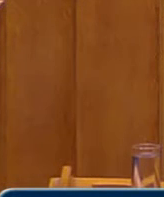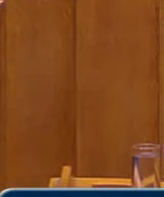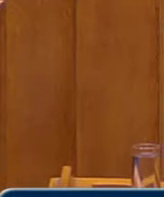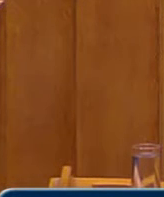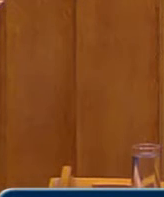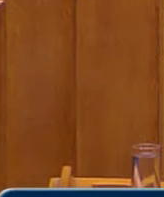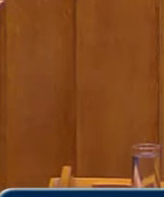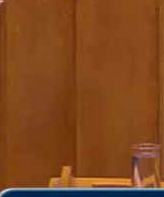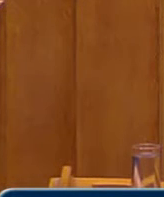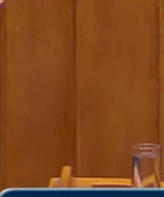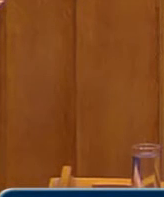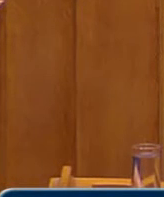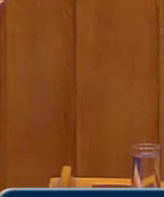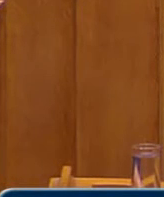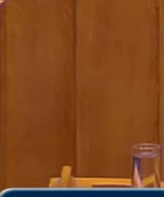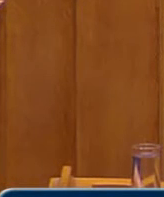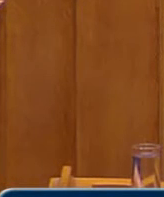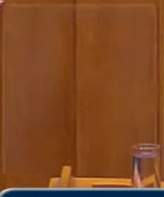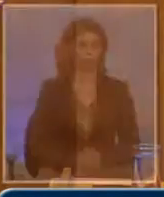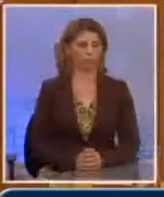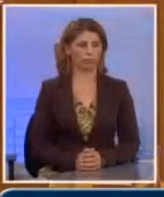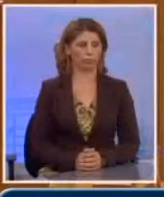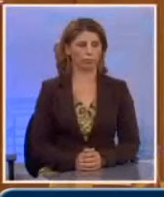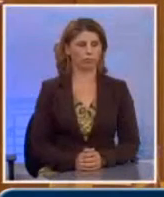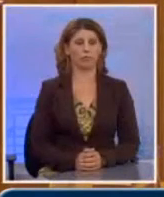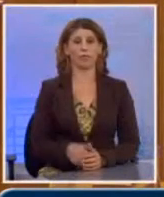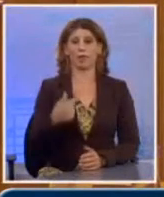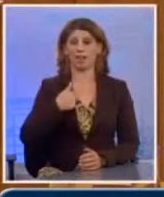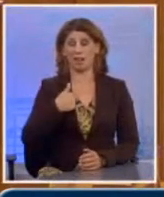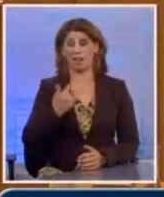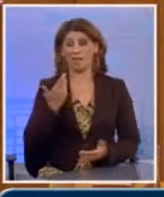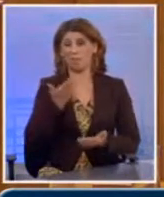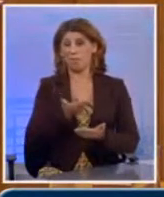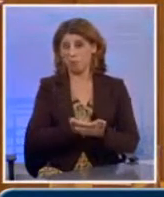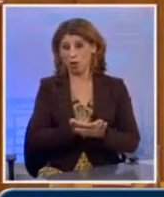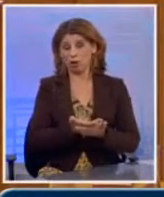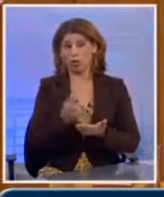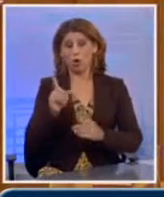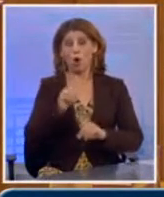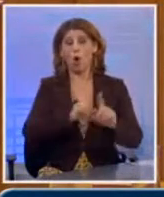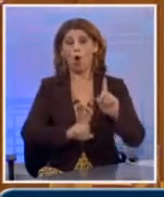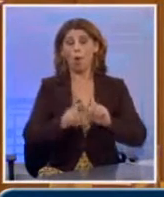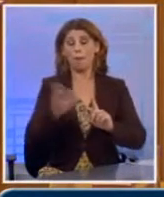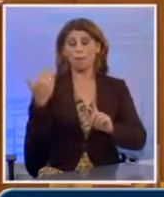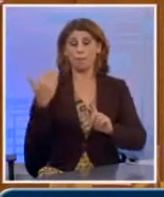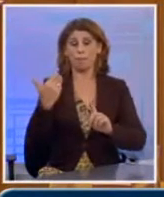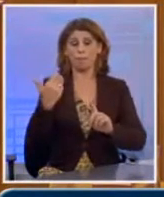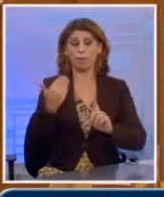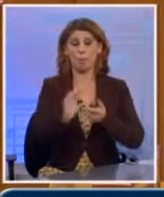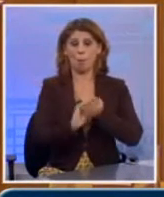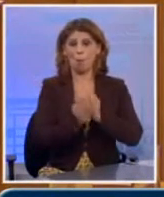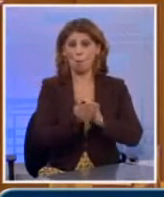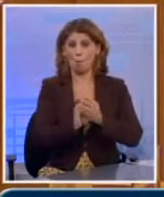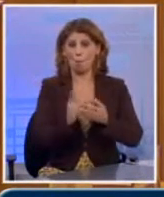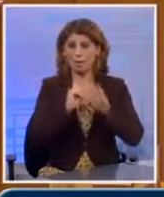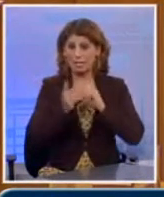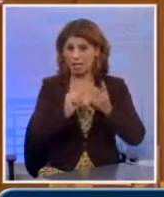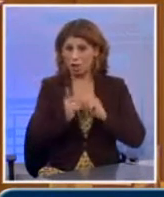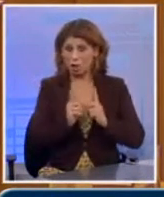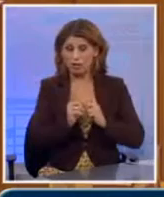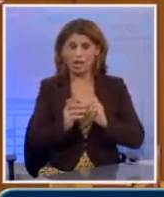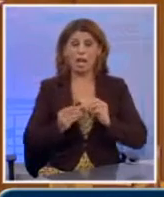ξέρατε, ότι τα στημένα έργα των λίγων, τέλος. Το τσάμπα χρήμα, τέλος. Τι δεν κάνουμε για να τα